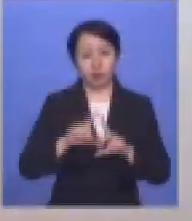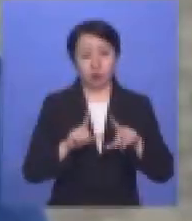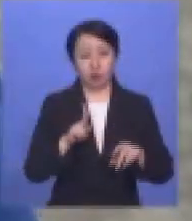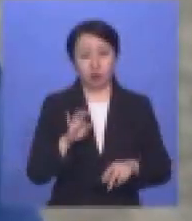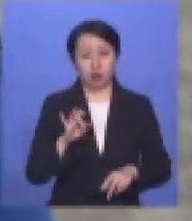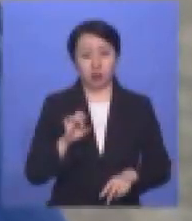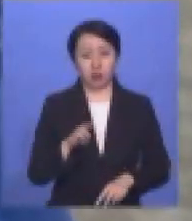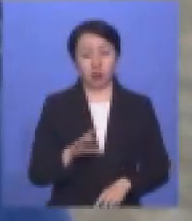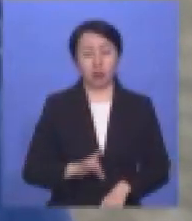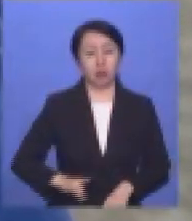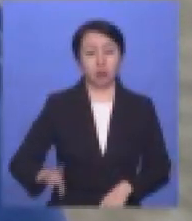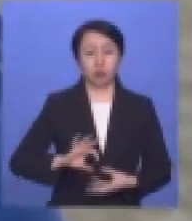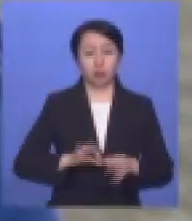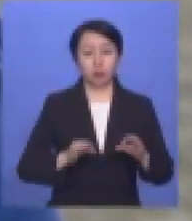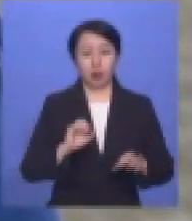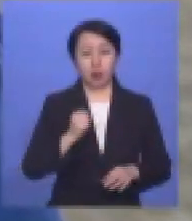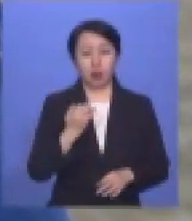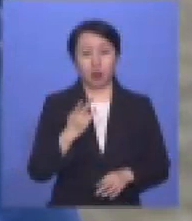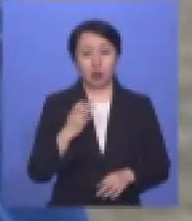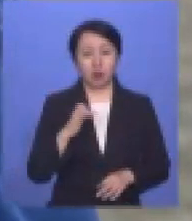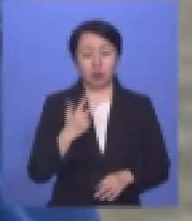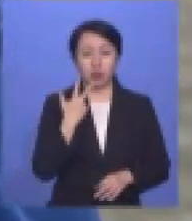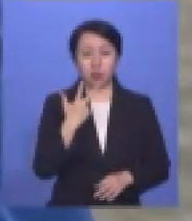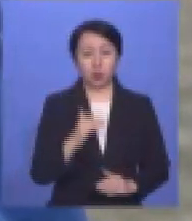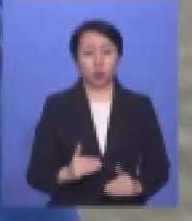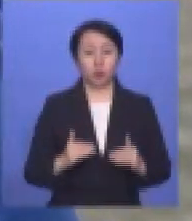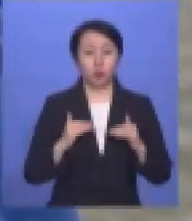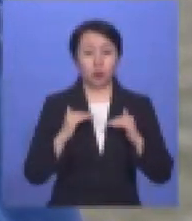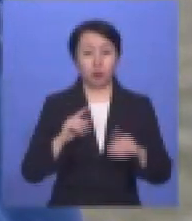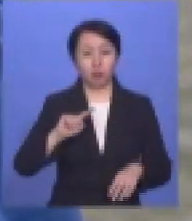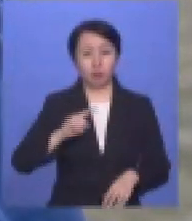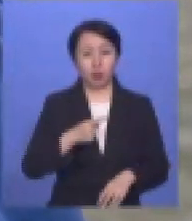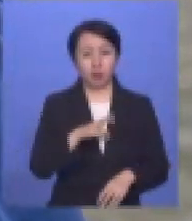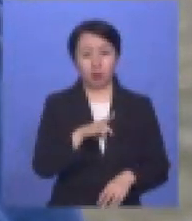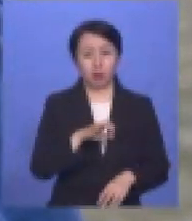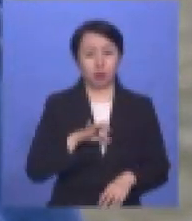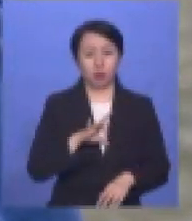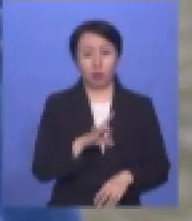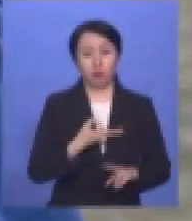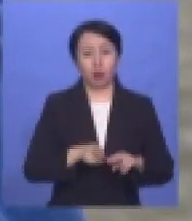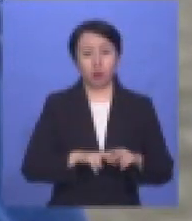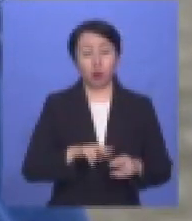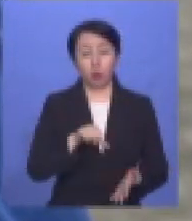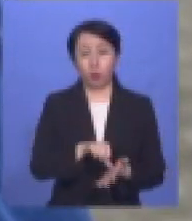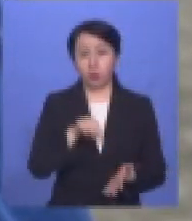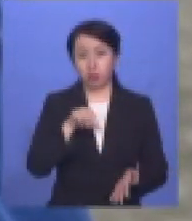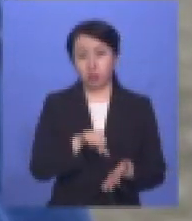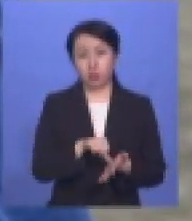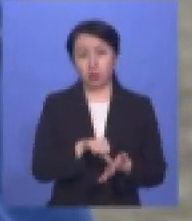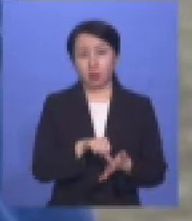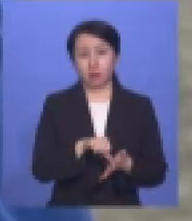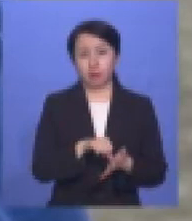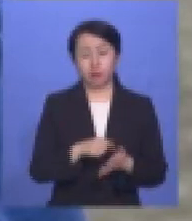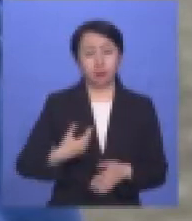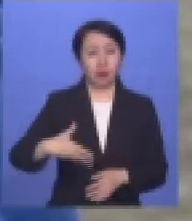и канат Республиканская Олимпиада и канат первый тур это тур в котором принимает участие